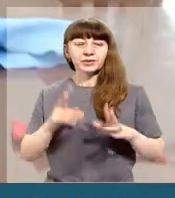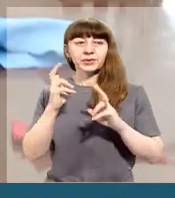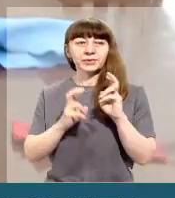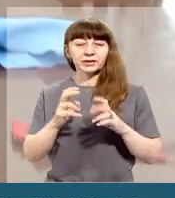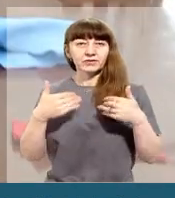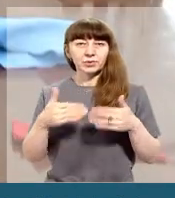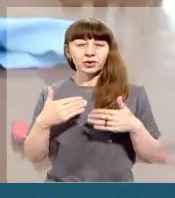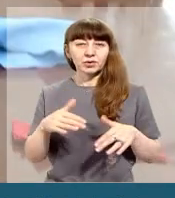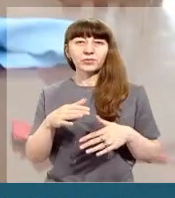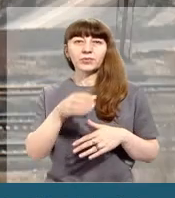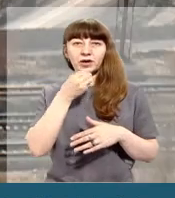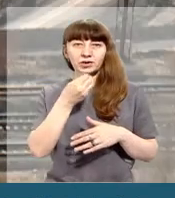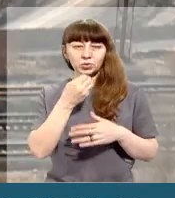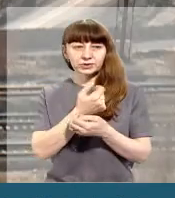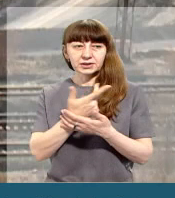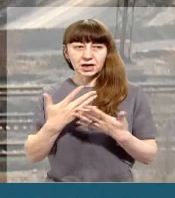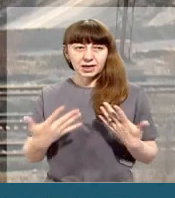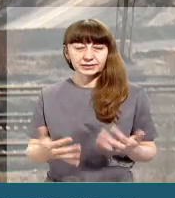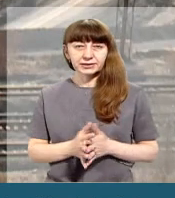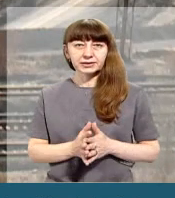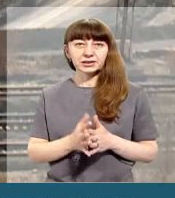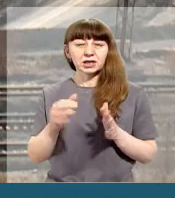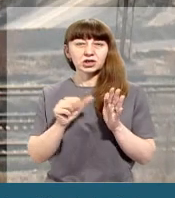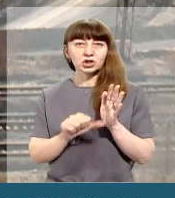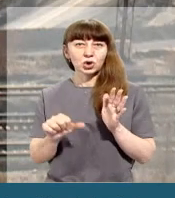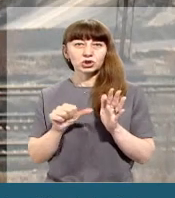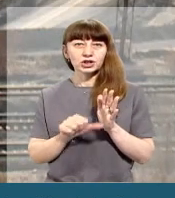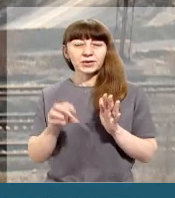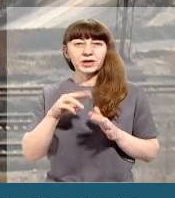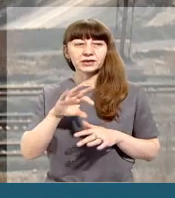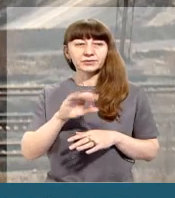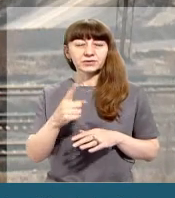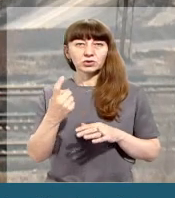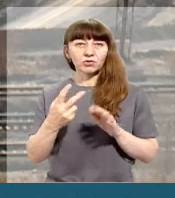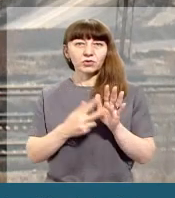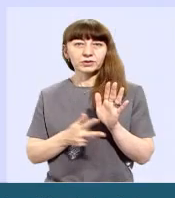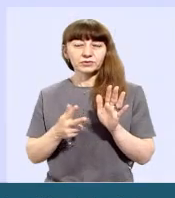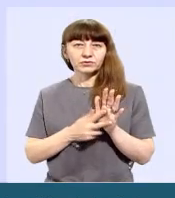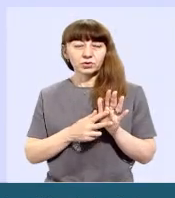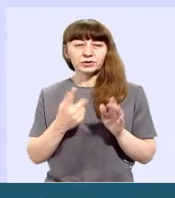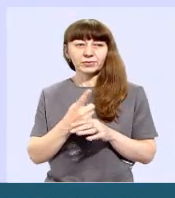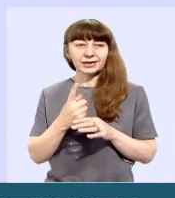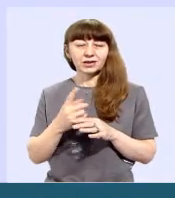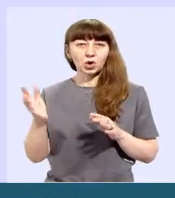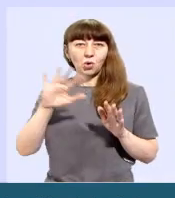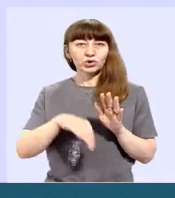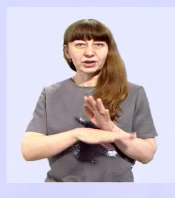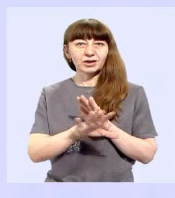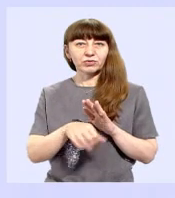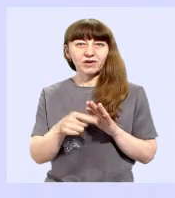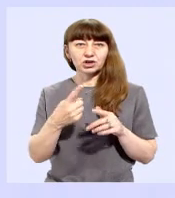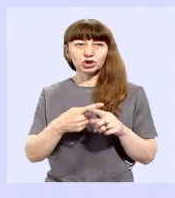өнімін өндірген. Оның 188 миллиарды тау-кен өндіру секторына, қалғаны өңдеу секторына тиесілі.